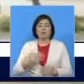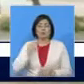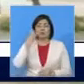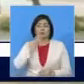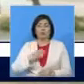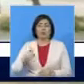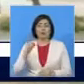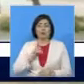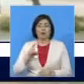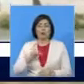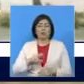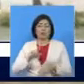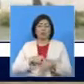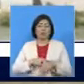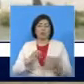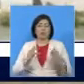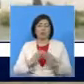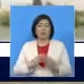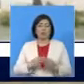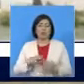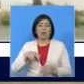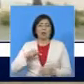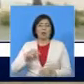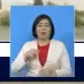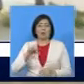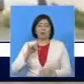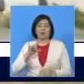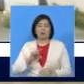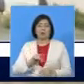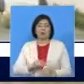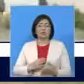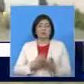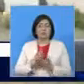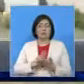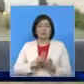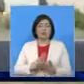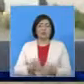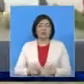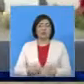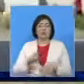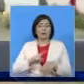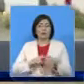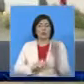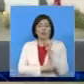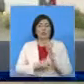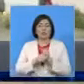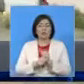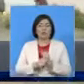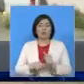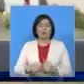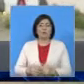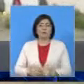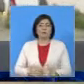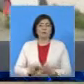аудандық полиция бөлімінде патрульдік полиция тобының қызмет инспекторы болып жұмыс жасаймын. Полиция қызметкерлері бұл жолға